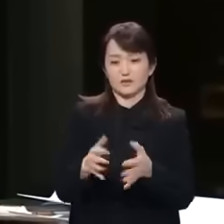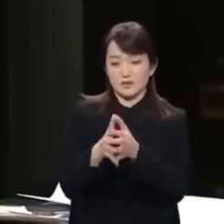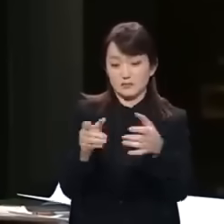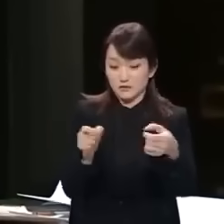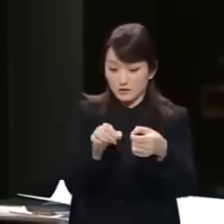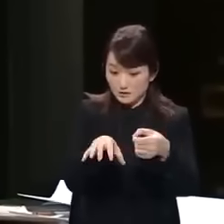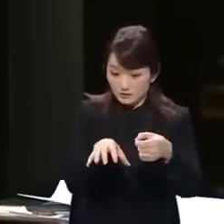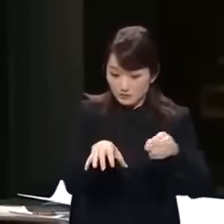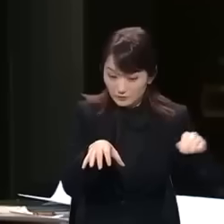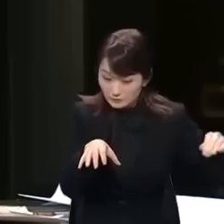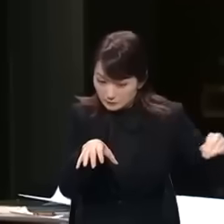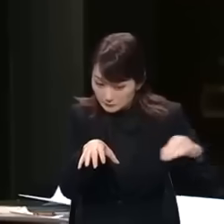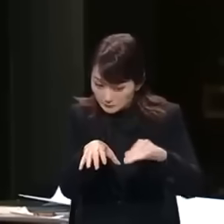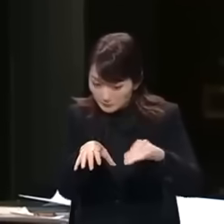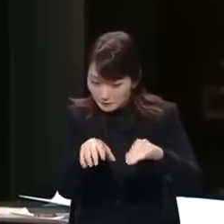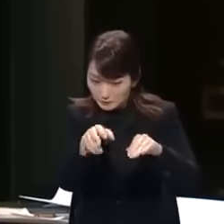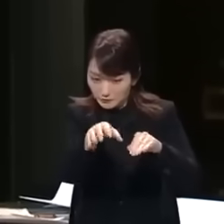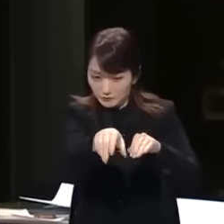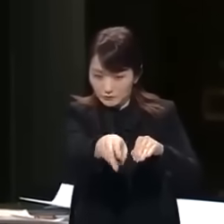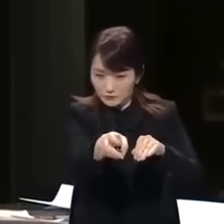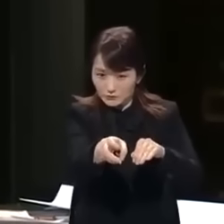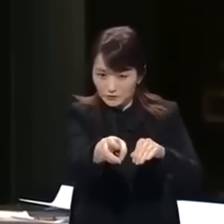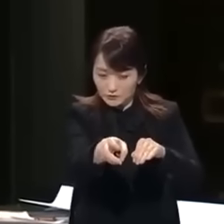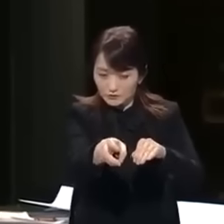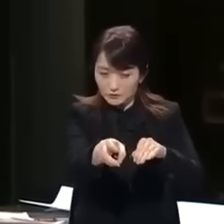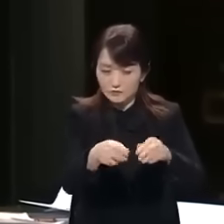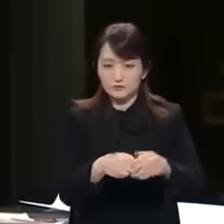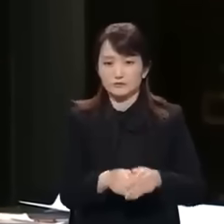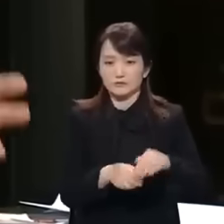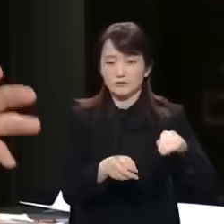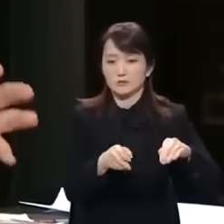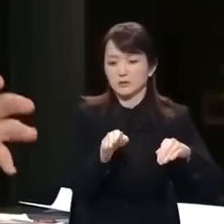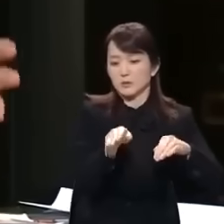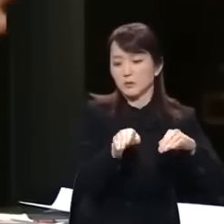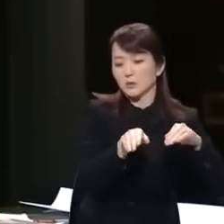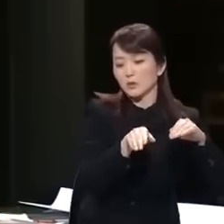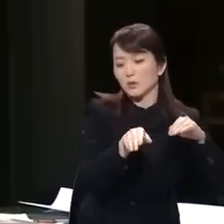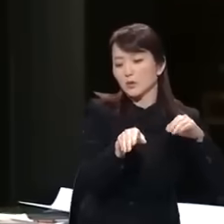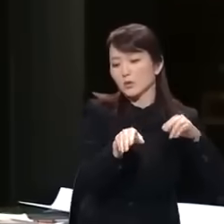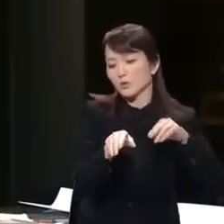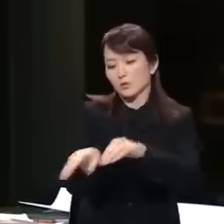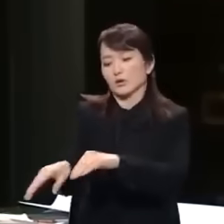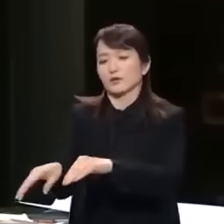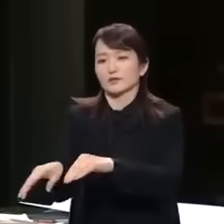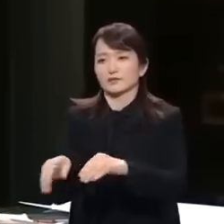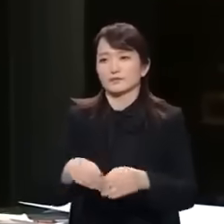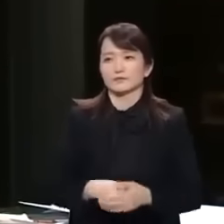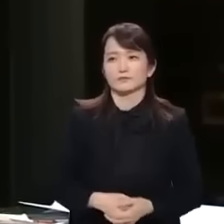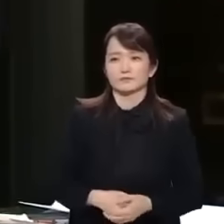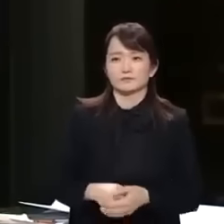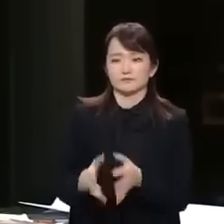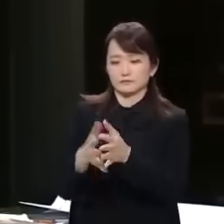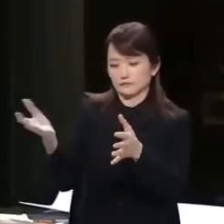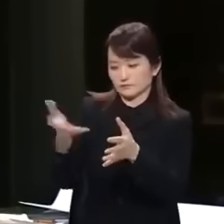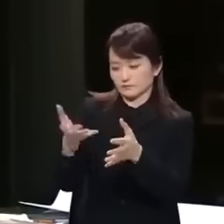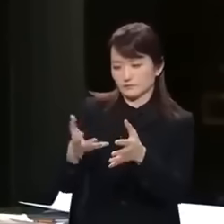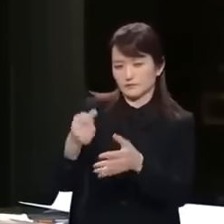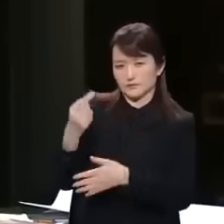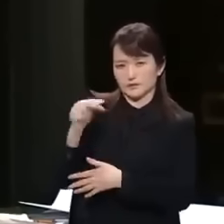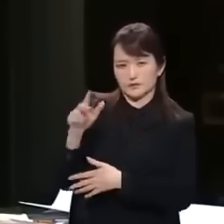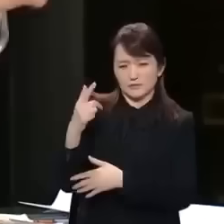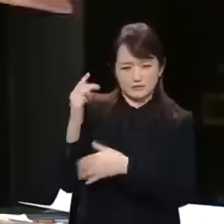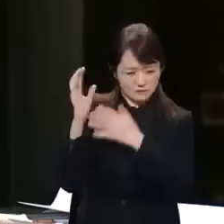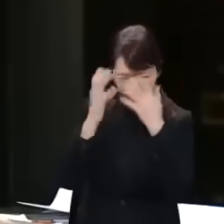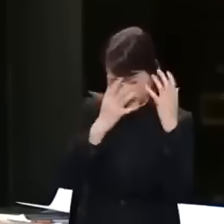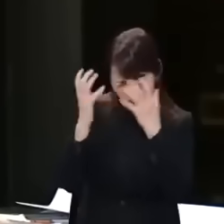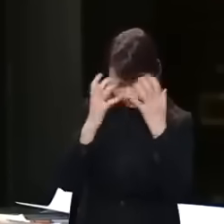꼬리물기를 해가지고 번호판이 인식이 안 되게 지금 들어오고 있어서 1,700세대가 지금 막 그냥 진짜 돌아버리시겠다는